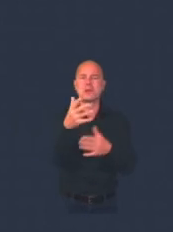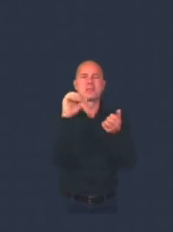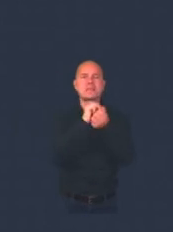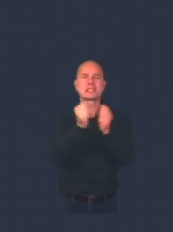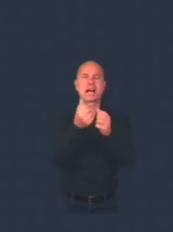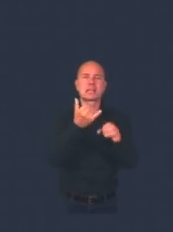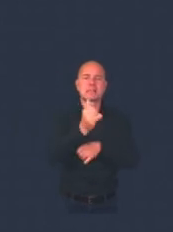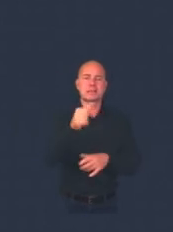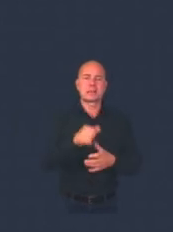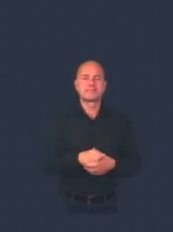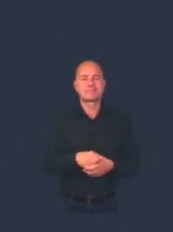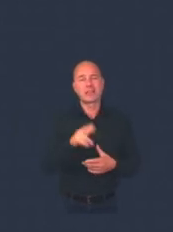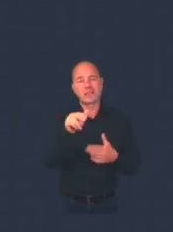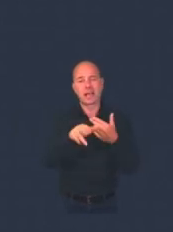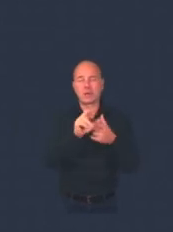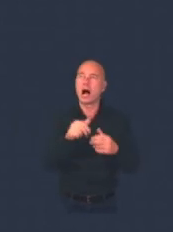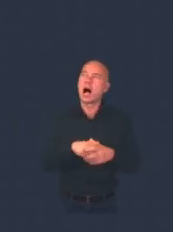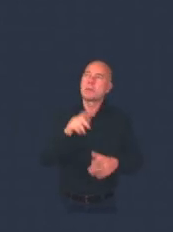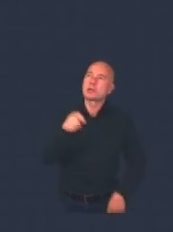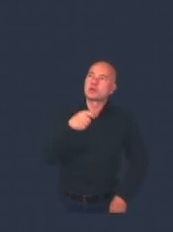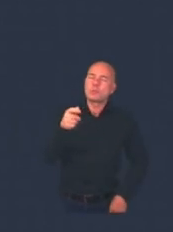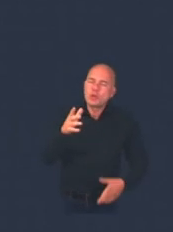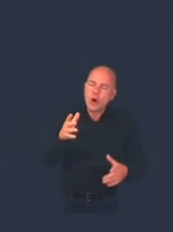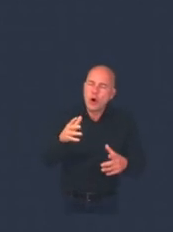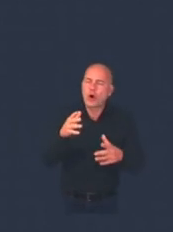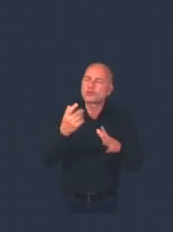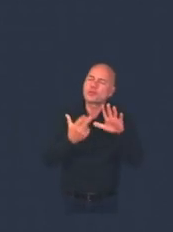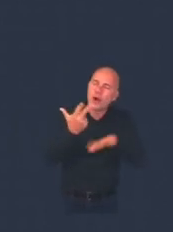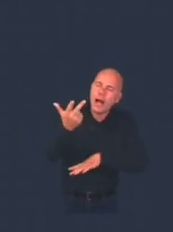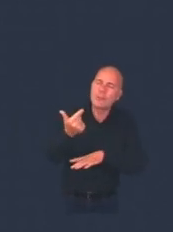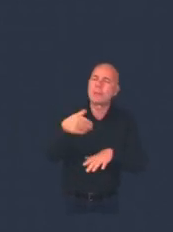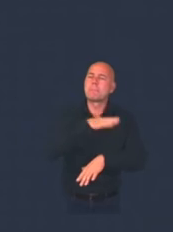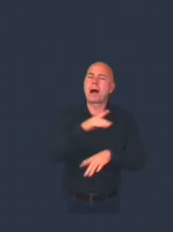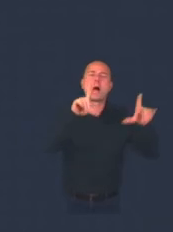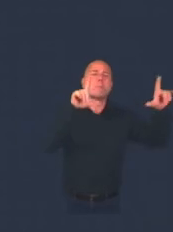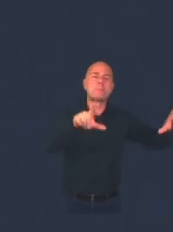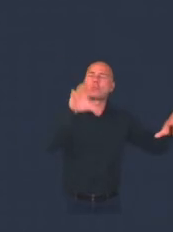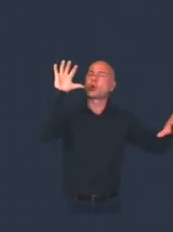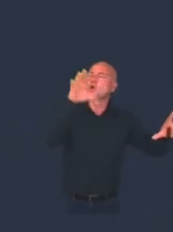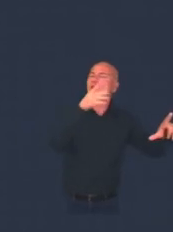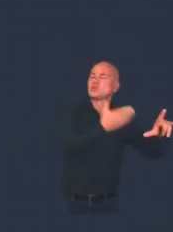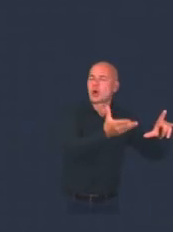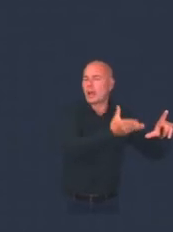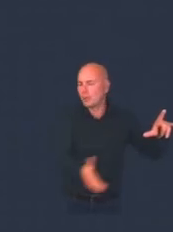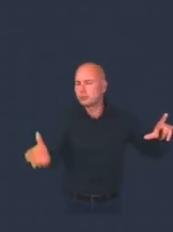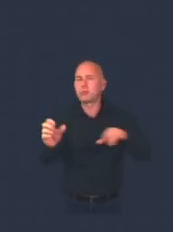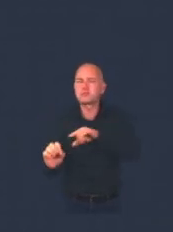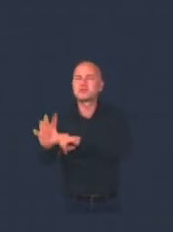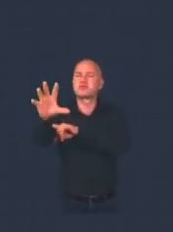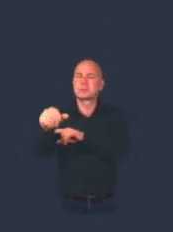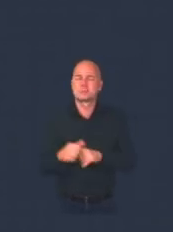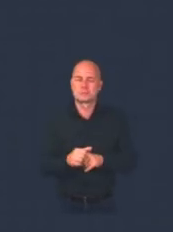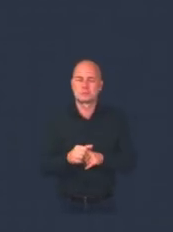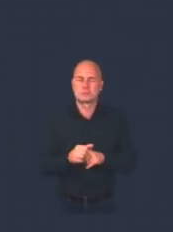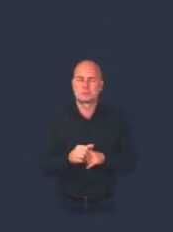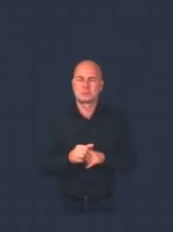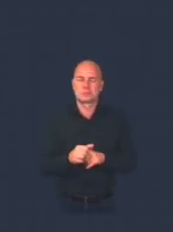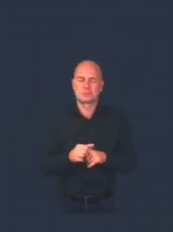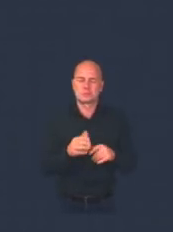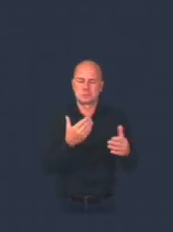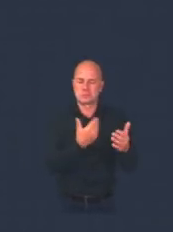nous allons y installer des panneaux solaires dessus. Déjà, est-ce qu'un panneau solaire qui doit recevoir du soleil et un canon à neige qui produit de la neige sont